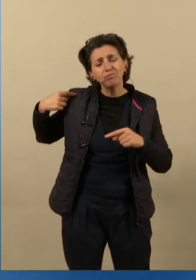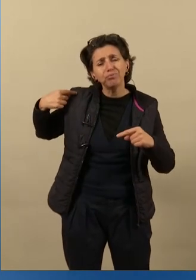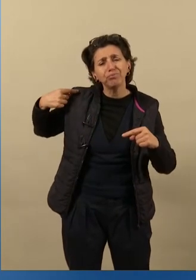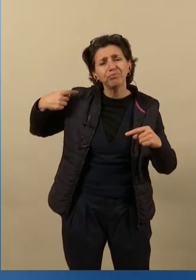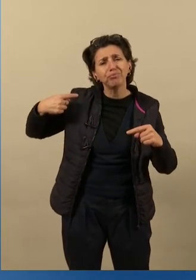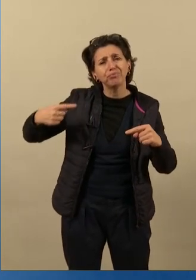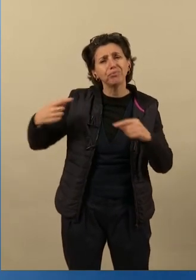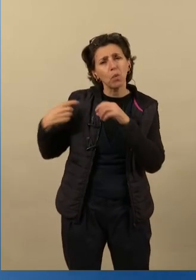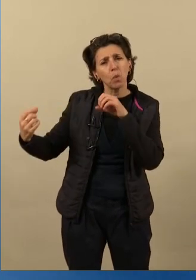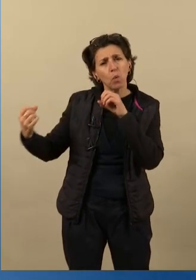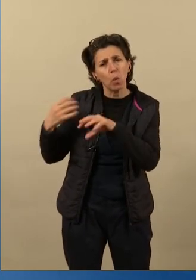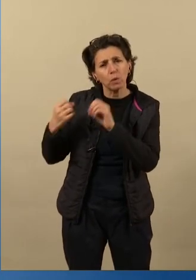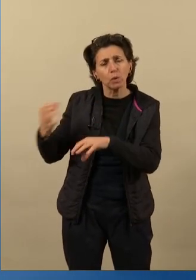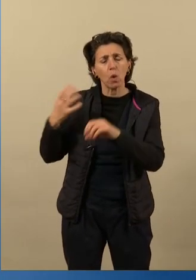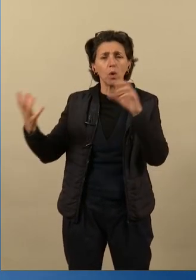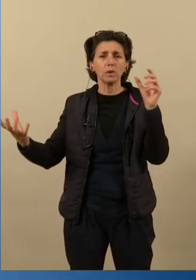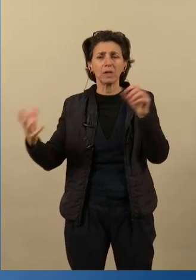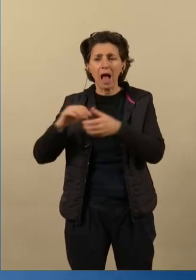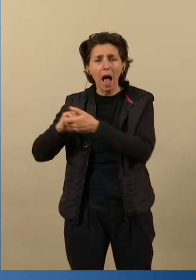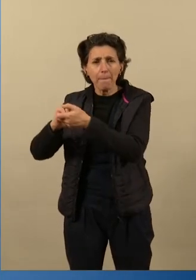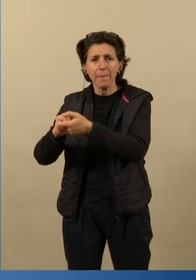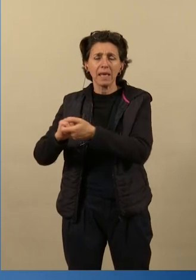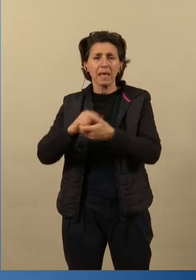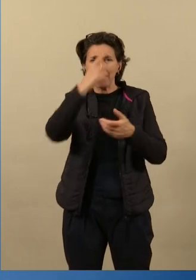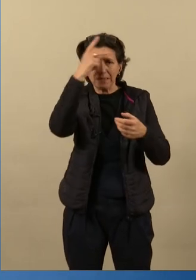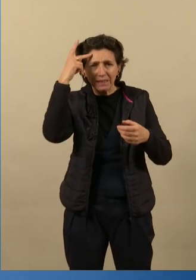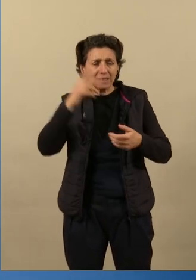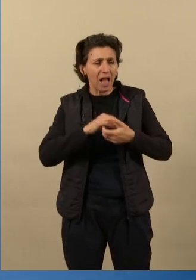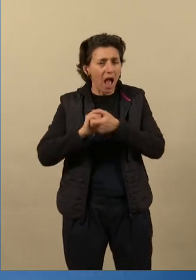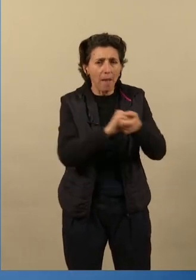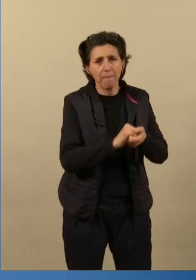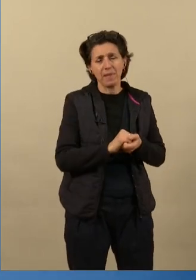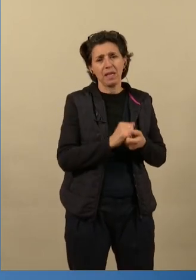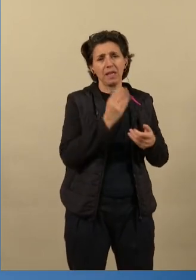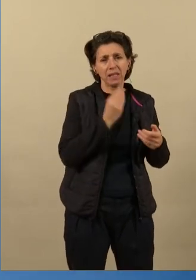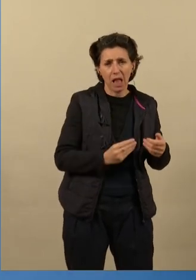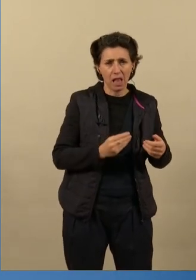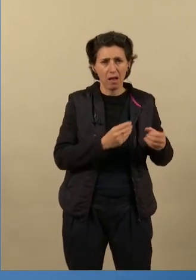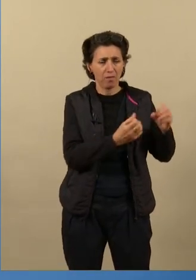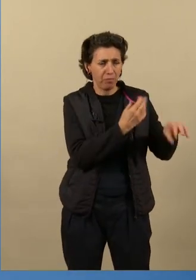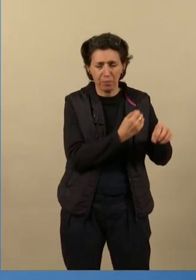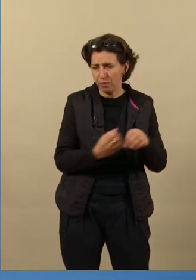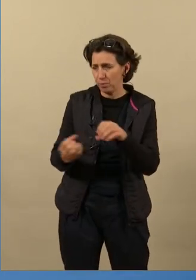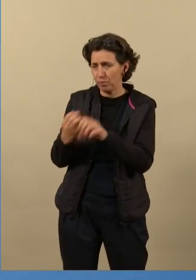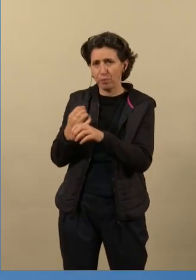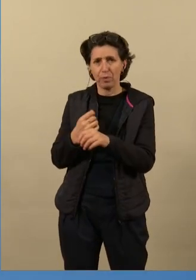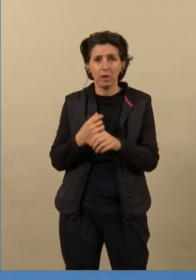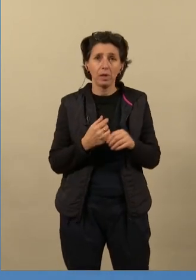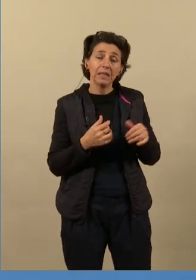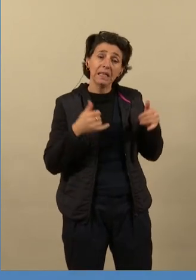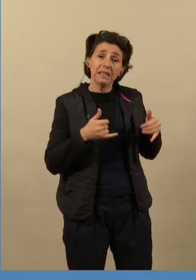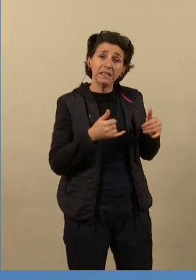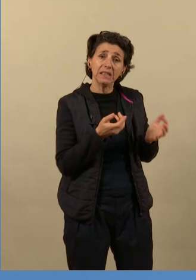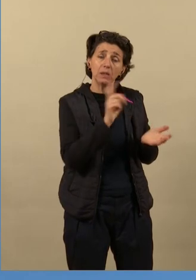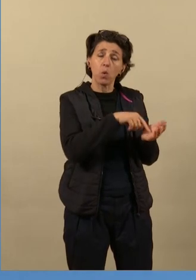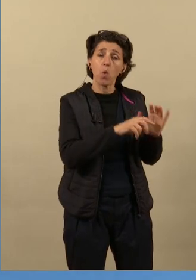en correspondance avec des amis aussi bien Palestiniens qu'Israéliens et également agrenoble où il y a